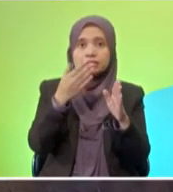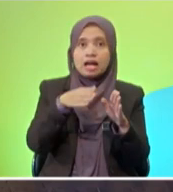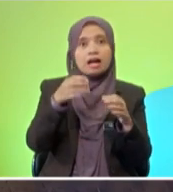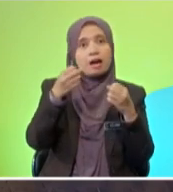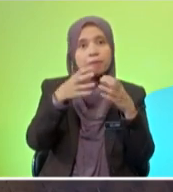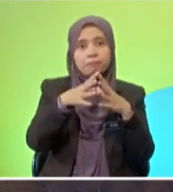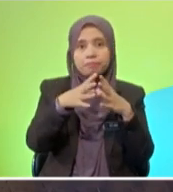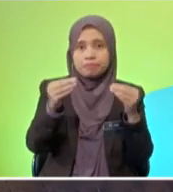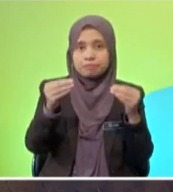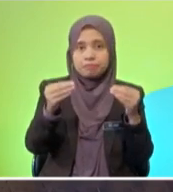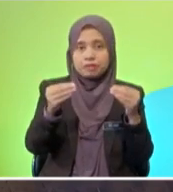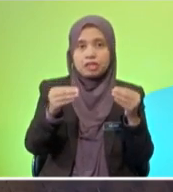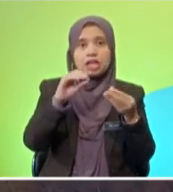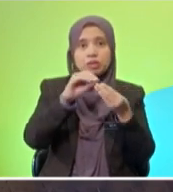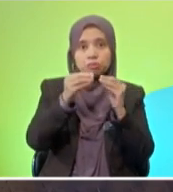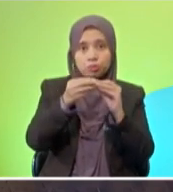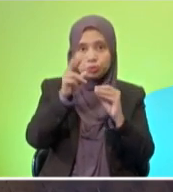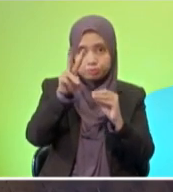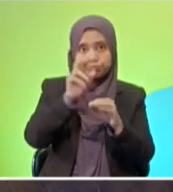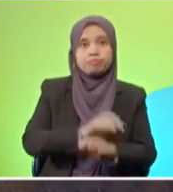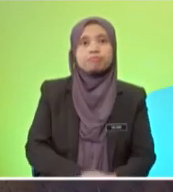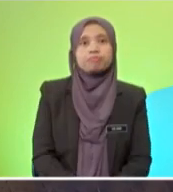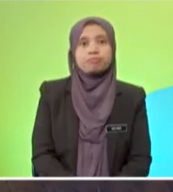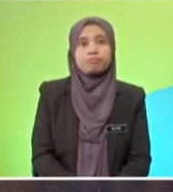yang membaca pantun tersebut